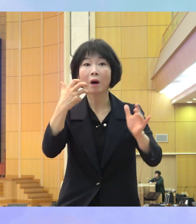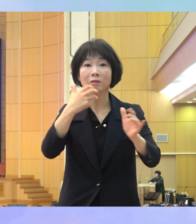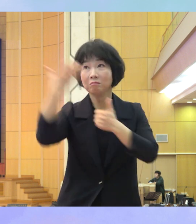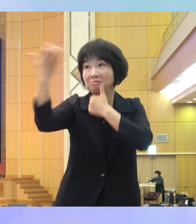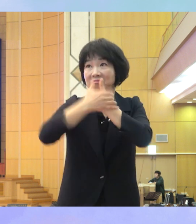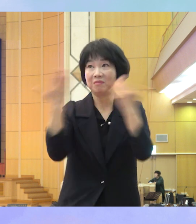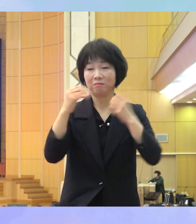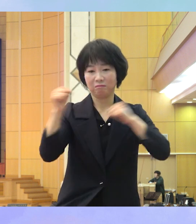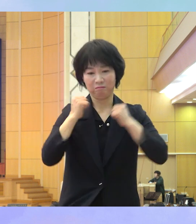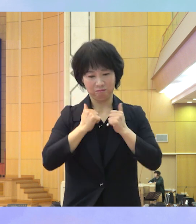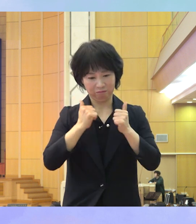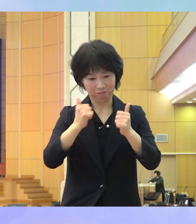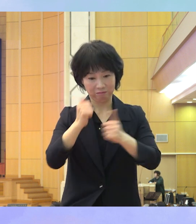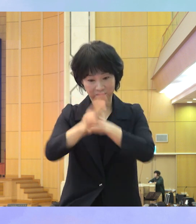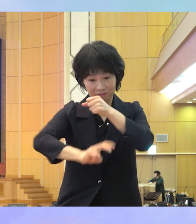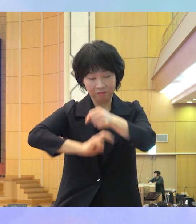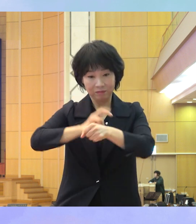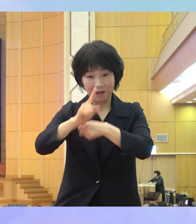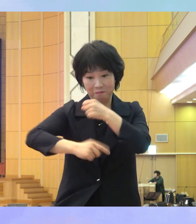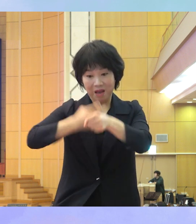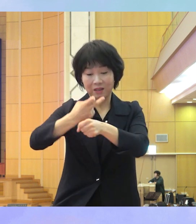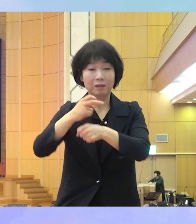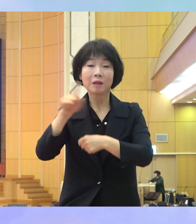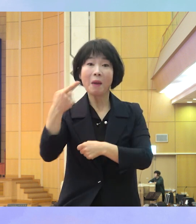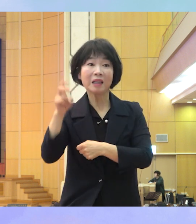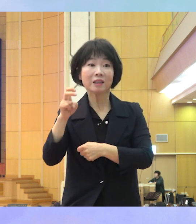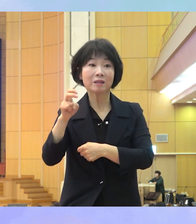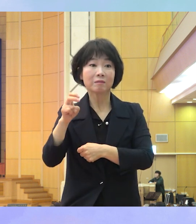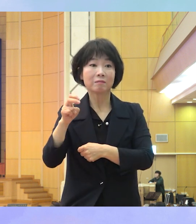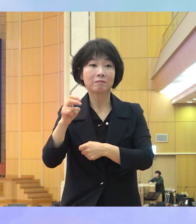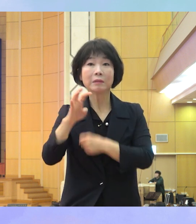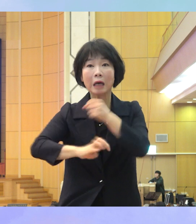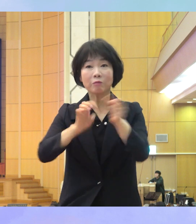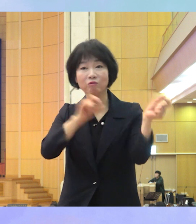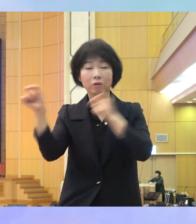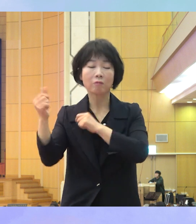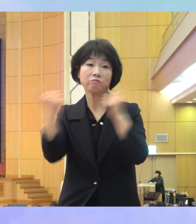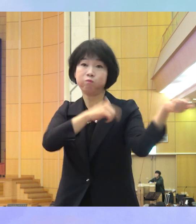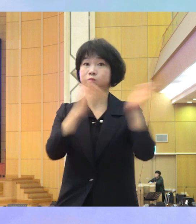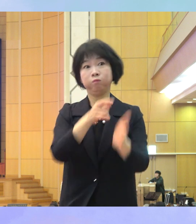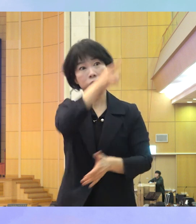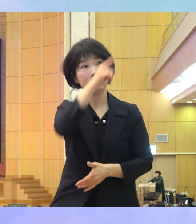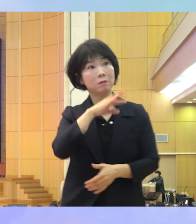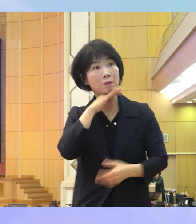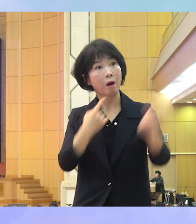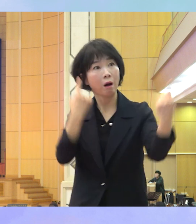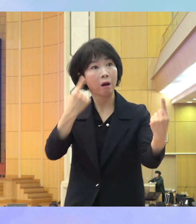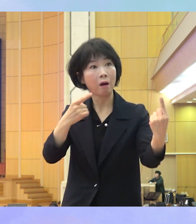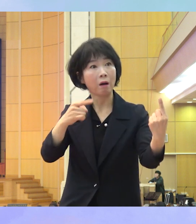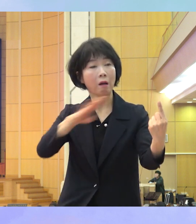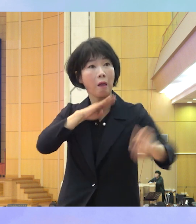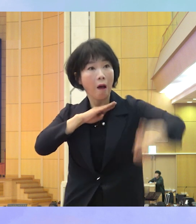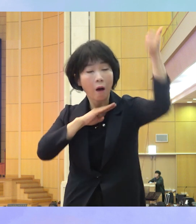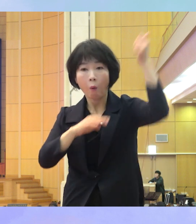있어? 나이가 문제가 없어. 이 나이가 어때서? 이런 노래까지 나오잖아요. 그렇구나.